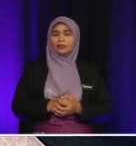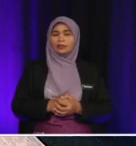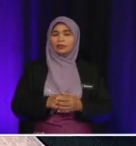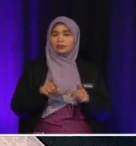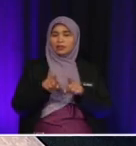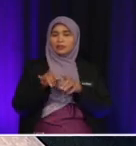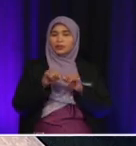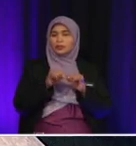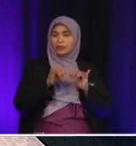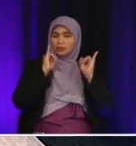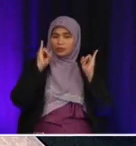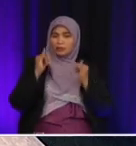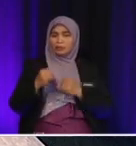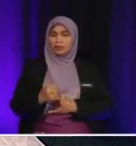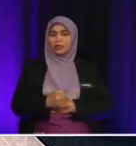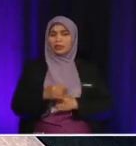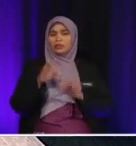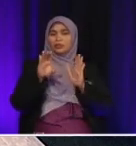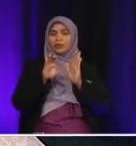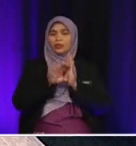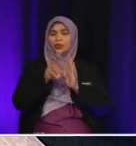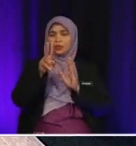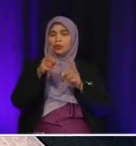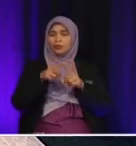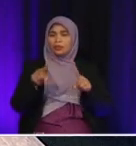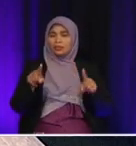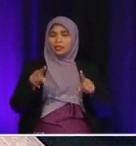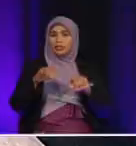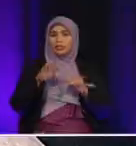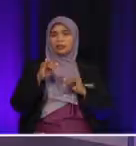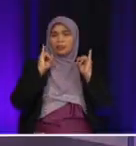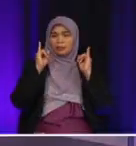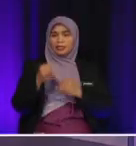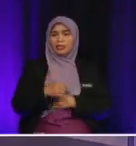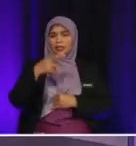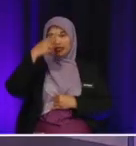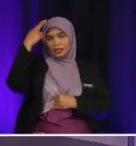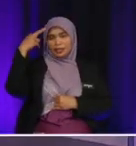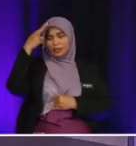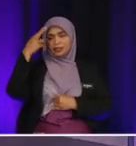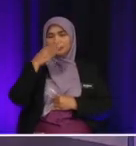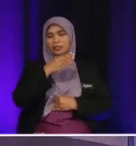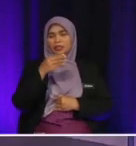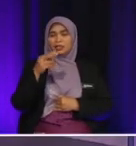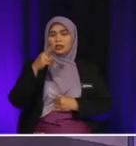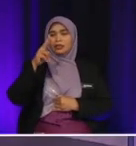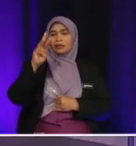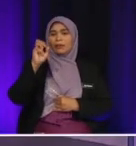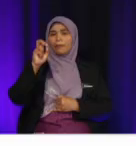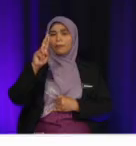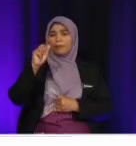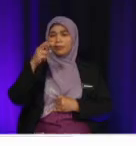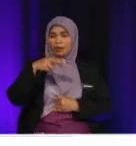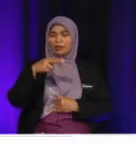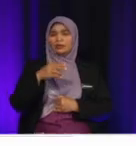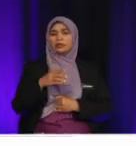ibadat ya contohnya dua perbezaan ibadat Haji dan umrah jadi kita buatkan kolum seperti ini Haji